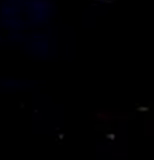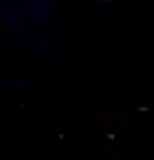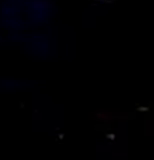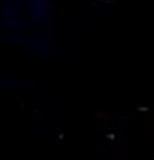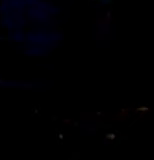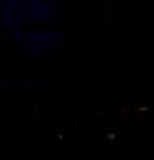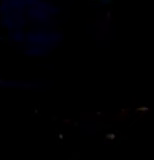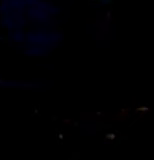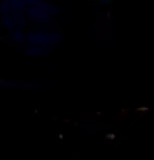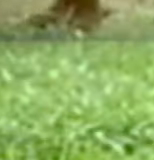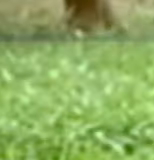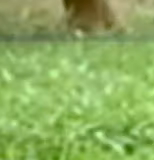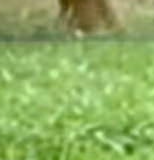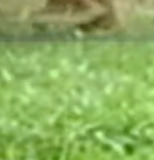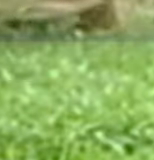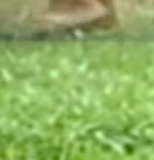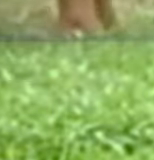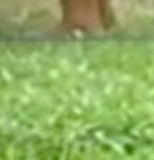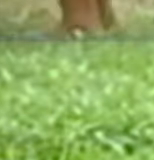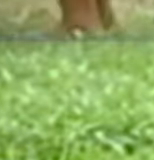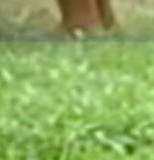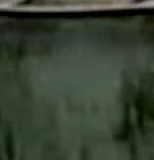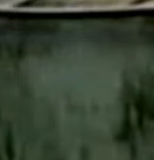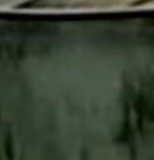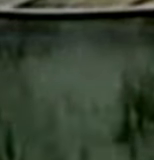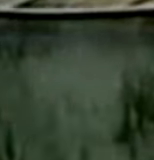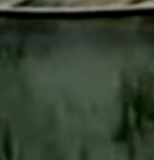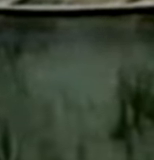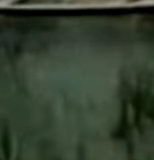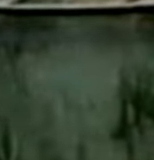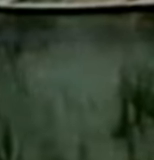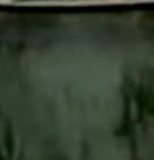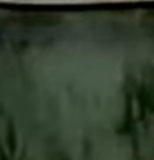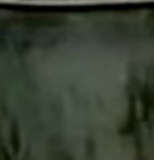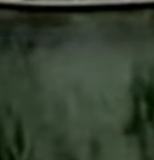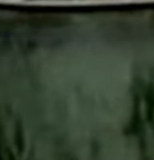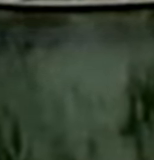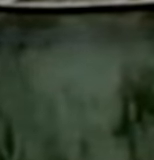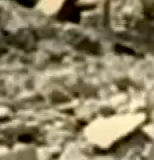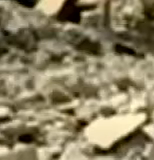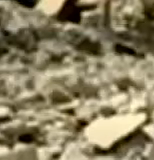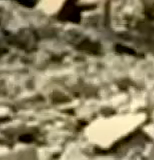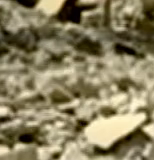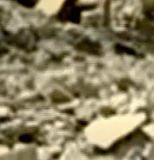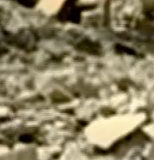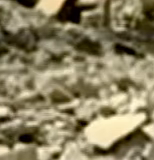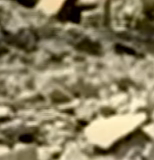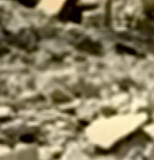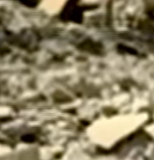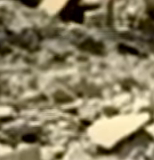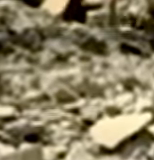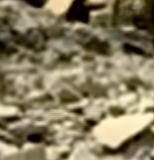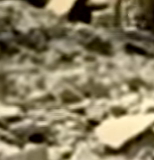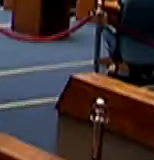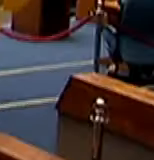Bilang ng mga pamilyang Pilipinong nakaranas ng gutom, nadagdagan pa nitong Disyembre ayon sa